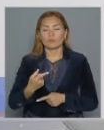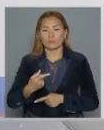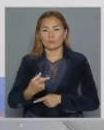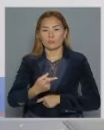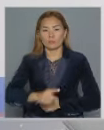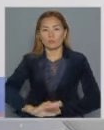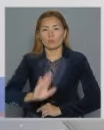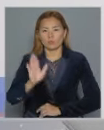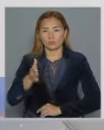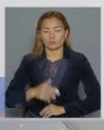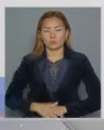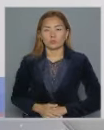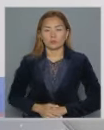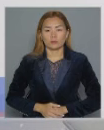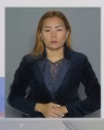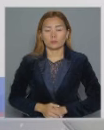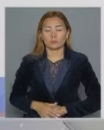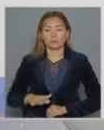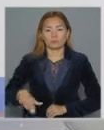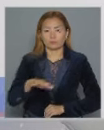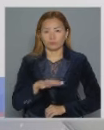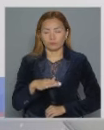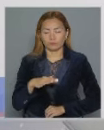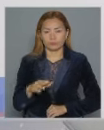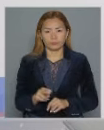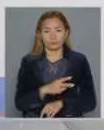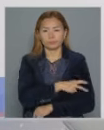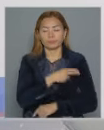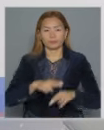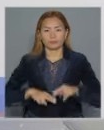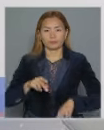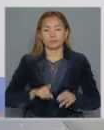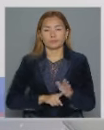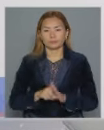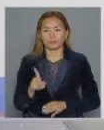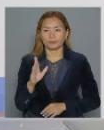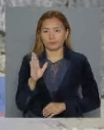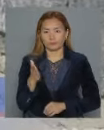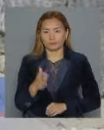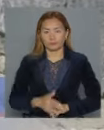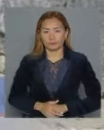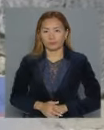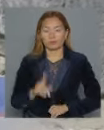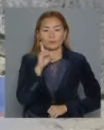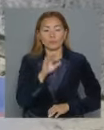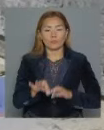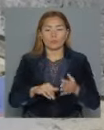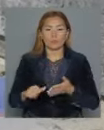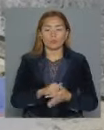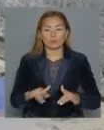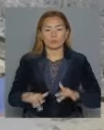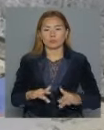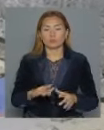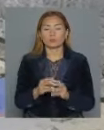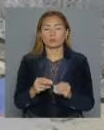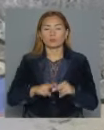алдағы жылдары еңбек шабылдау көрігіндегі медпункттардың құрылыстары жүзеге асатын болады. Әзірге жобалық сметалық құжат